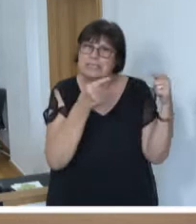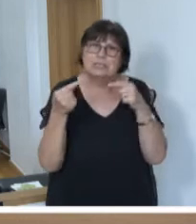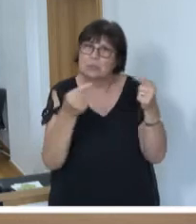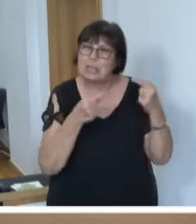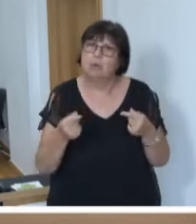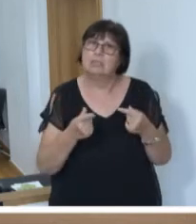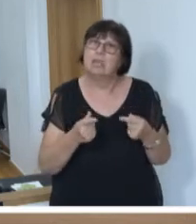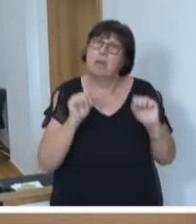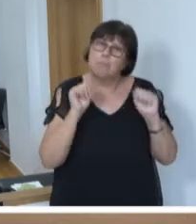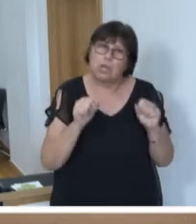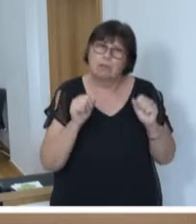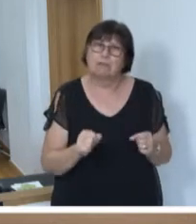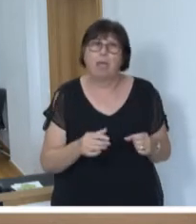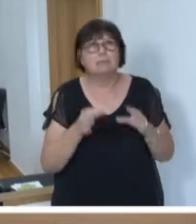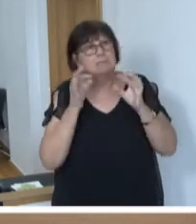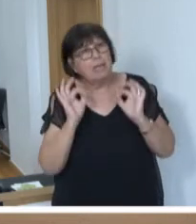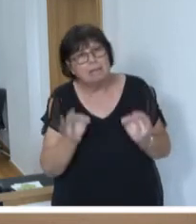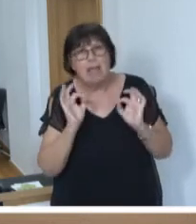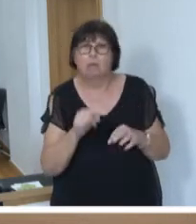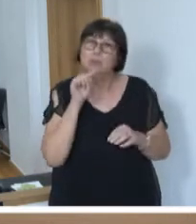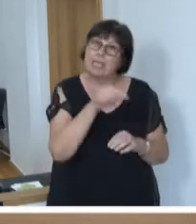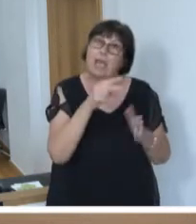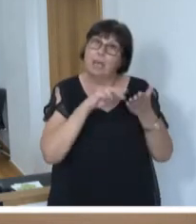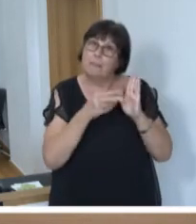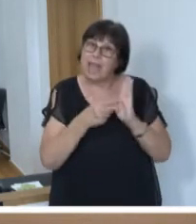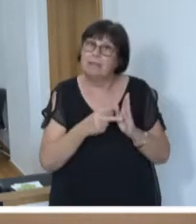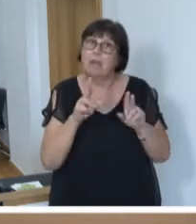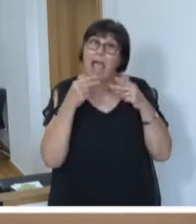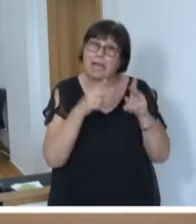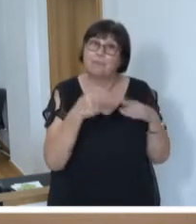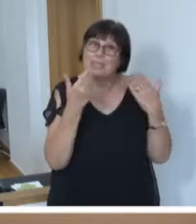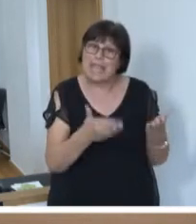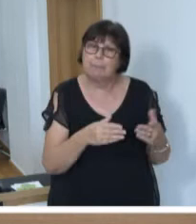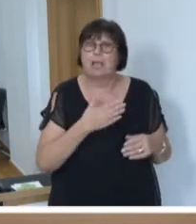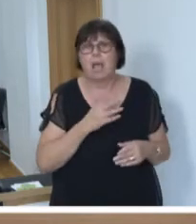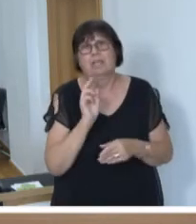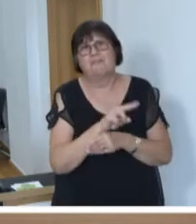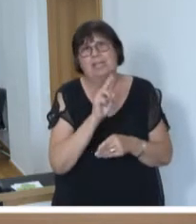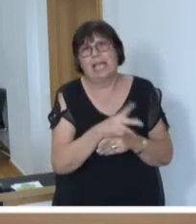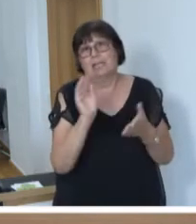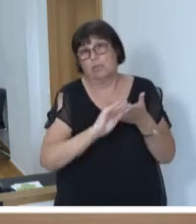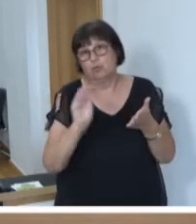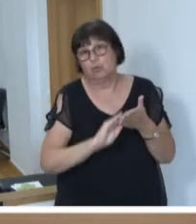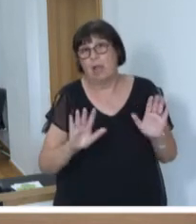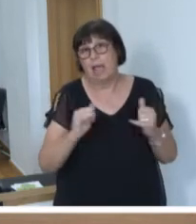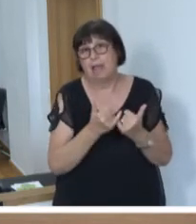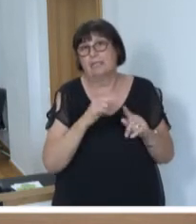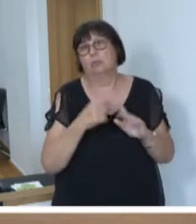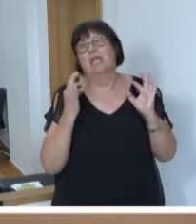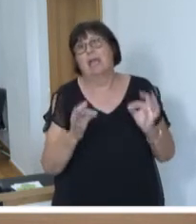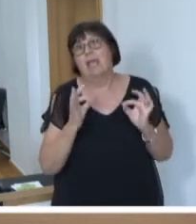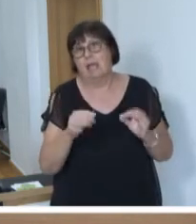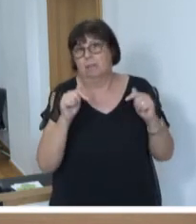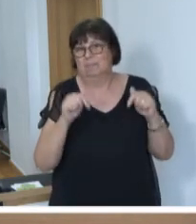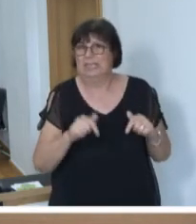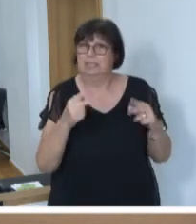Möglichkeit, konkret zu Ihren Plänen Stellung zu beziehen, das haben Vertreter der Schüler, Eltern und Lehrer in